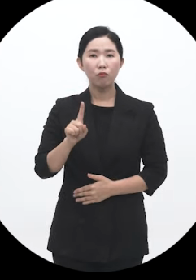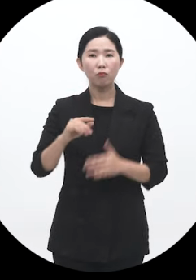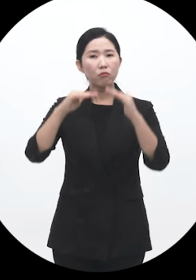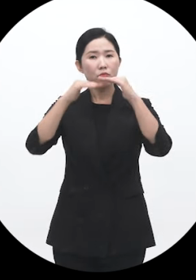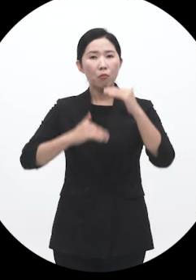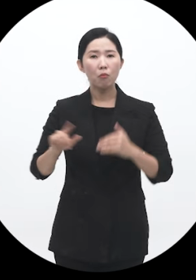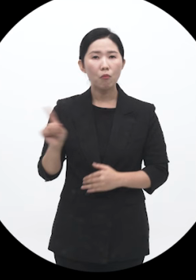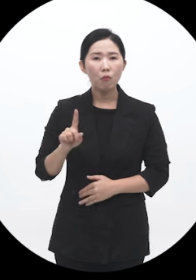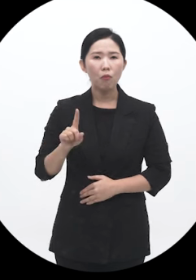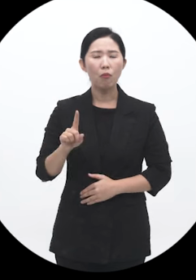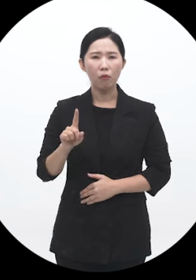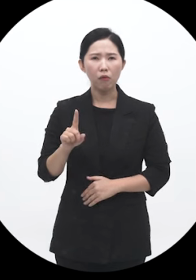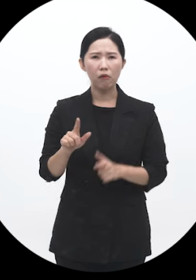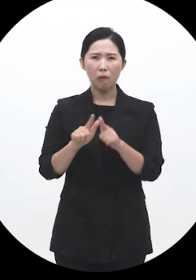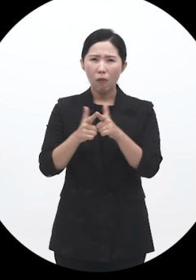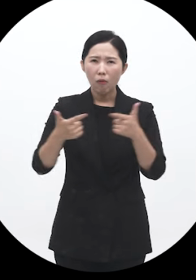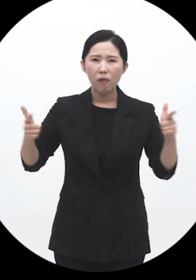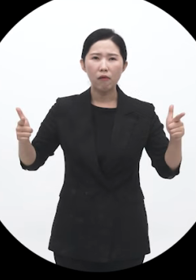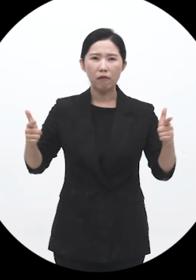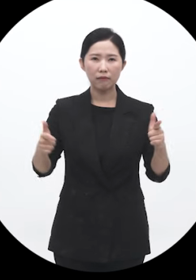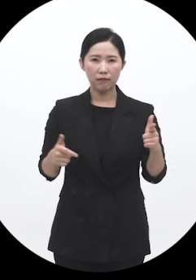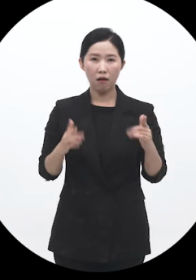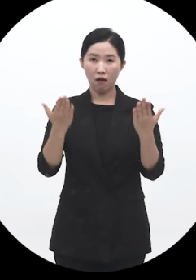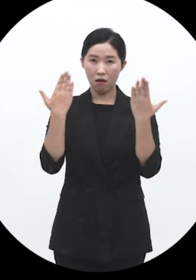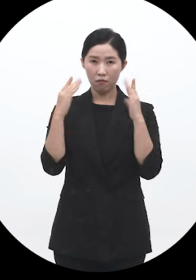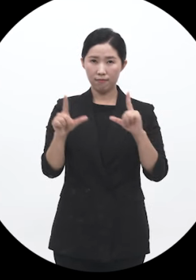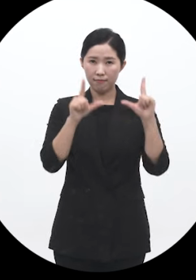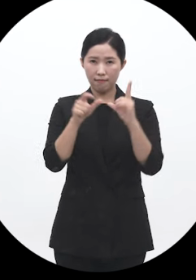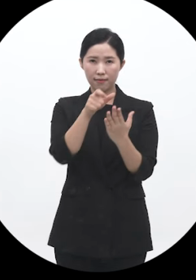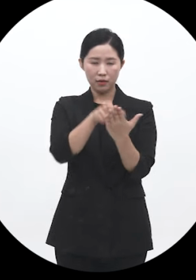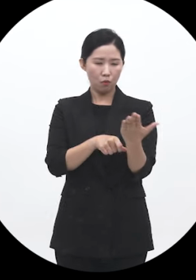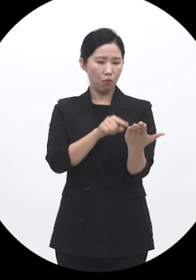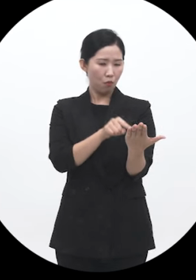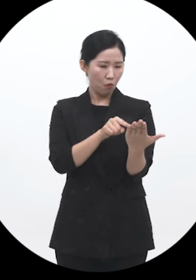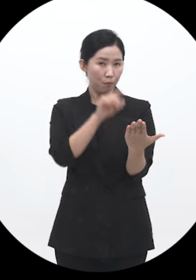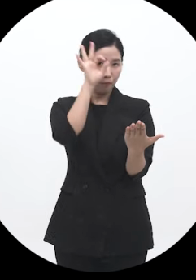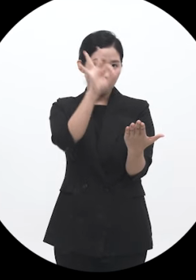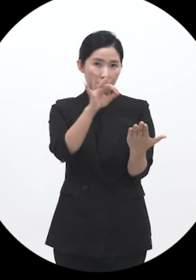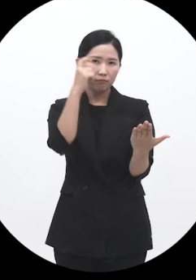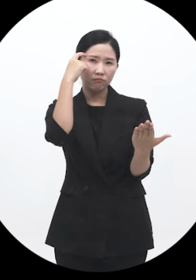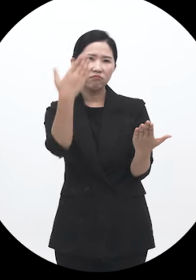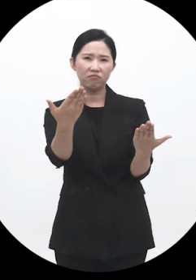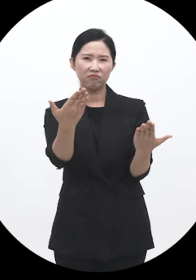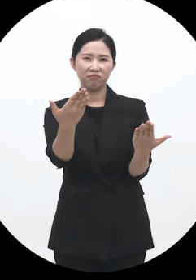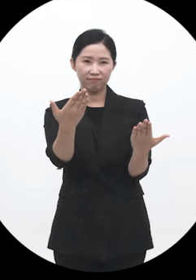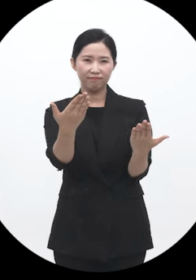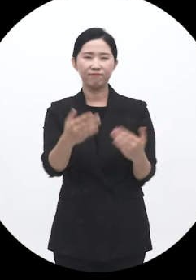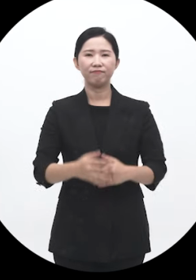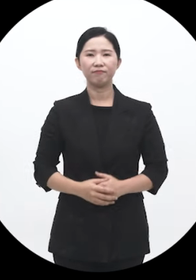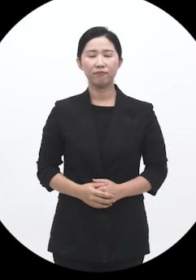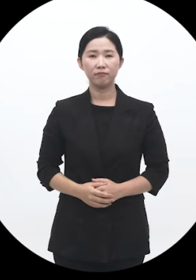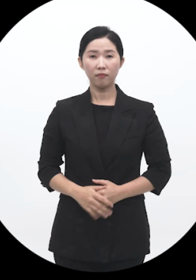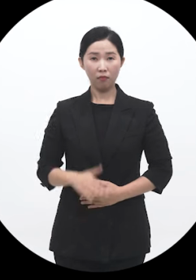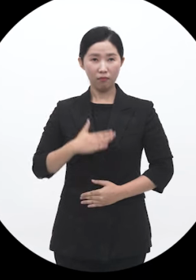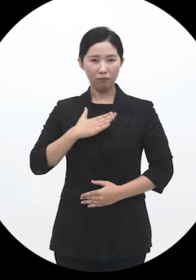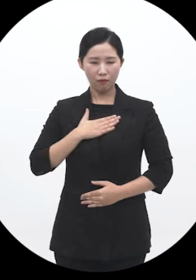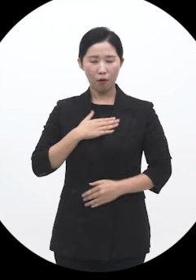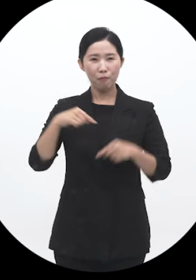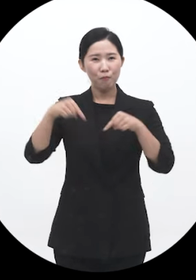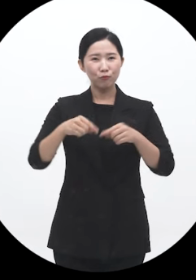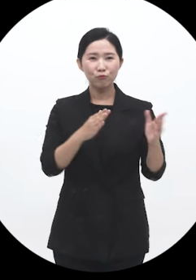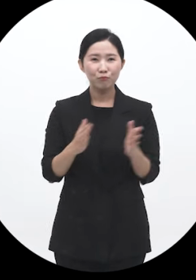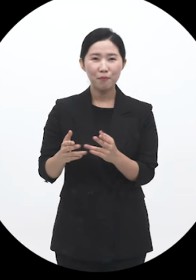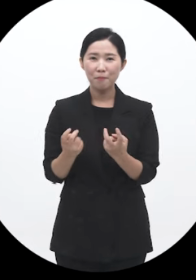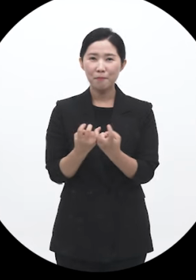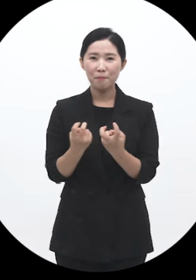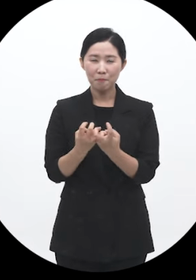같이 모든 질문이 지원자의 학교생활 기록부 기록에서 시작됩니다. 따라서 가장 좋은 면접